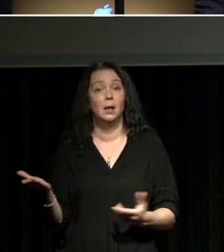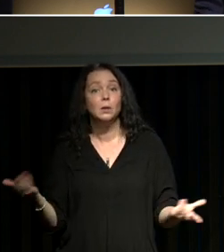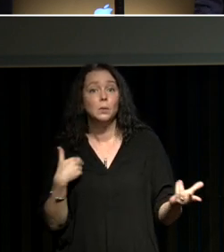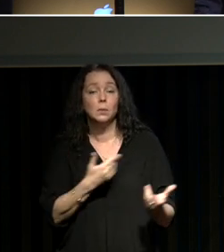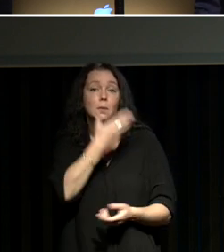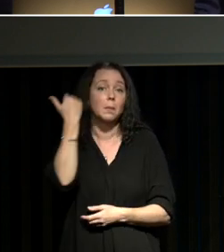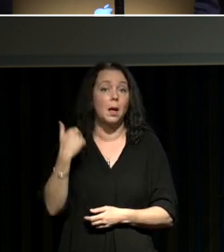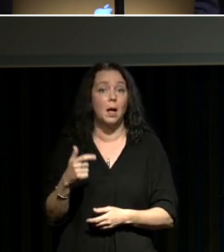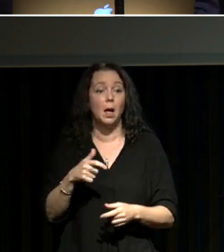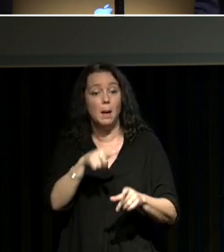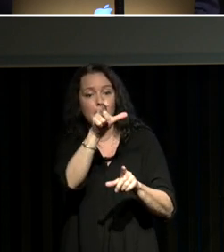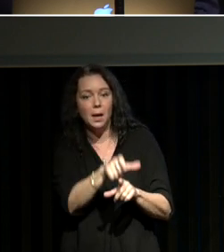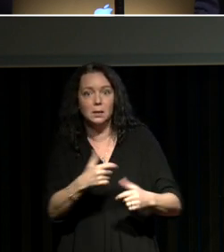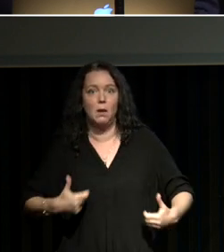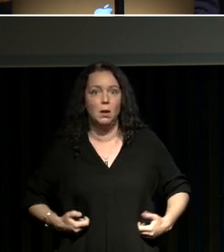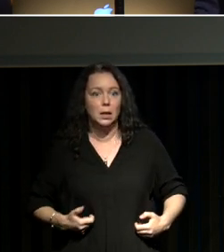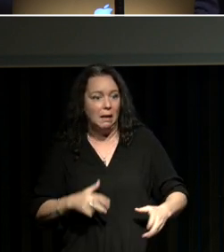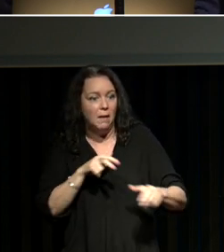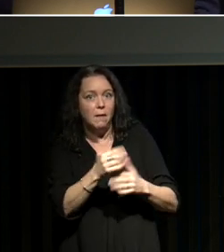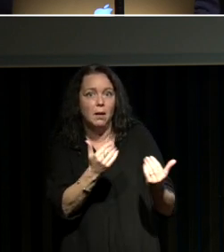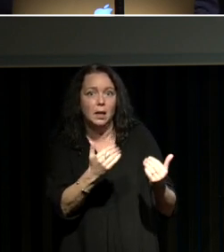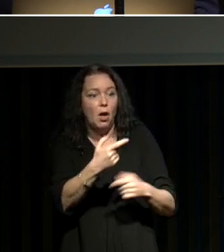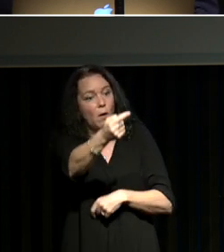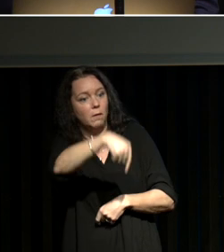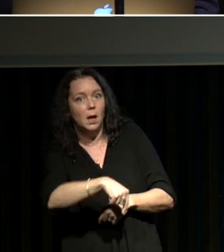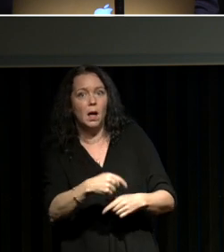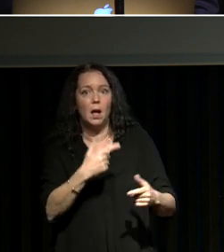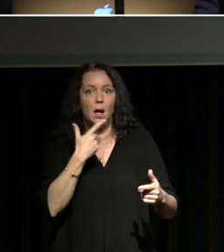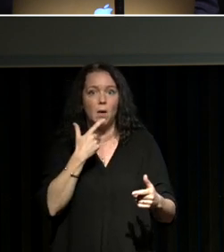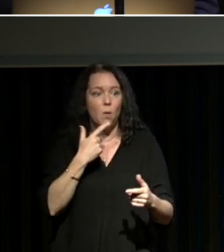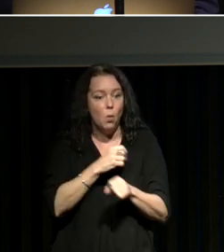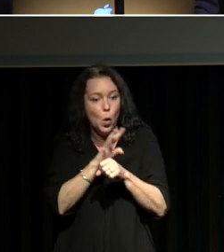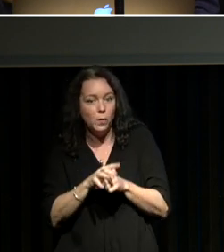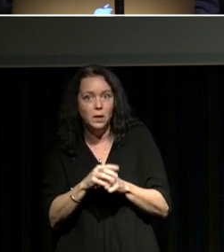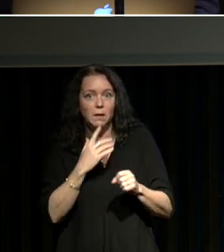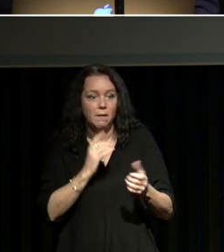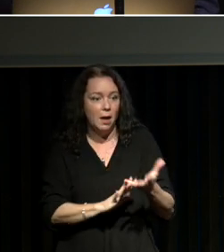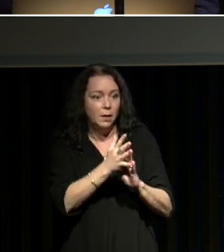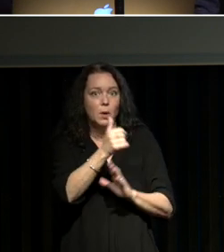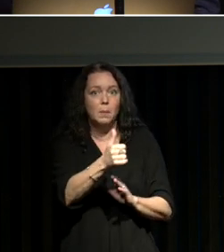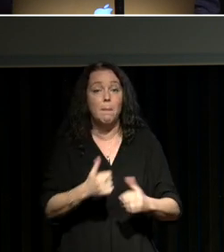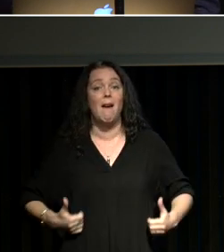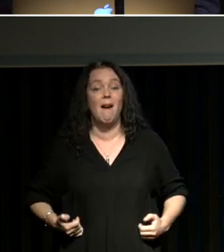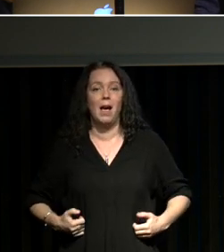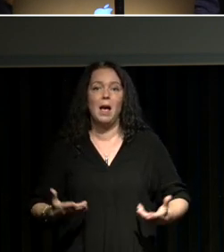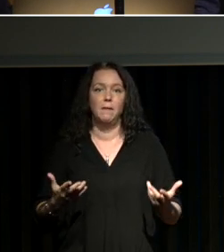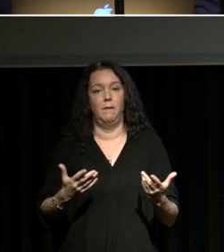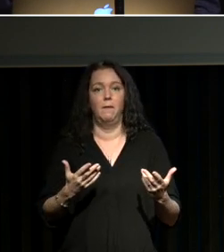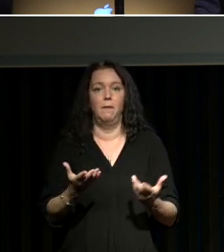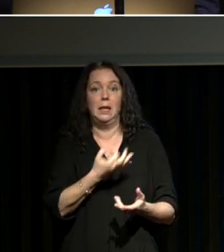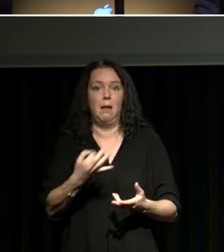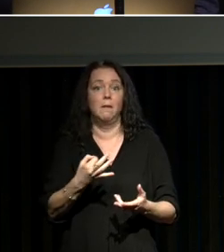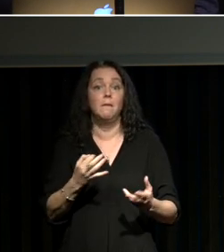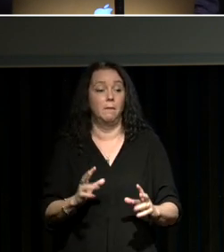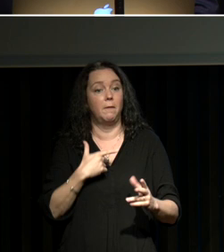allaient... souffrir du Covid en venant à l'hôpital, en s'infectant. Donc, le rein n'étant pas une greffe vitale, on a fait des prélèvements pour les